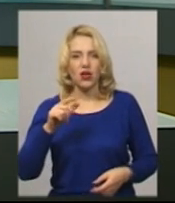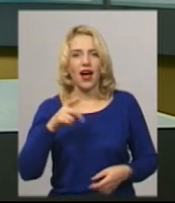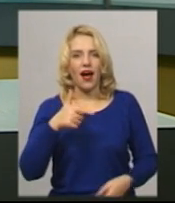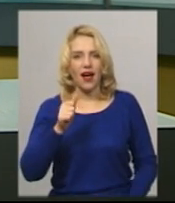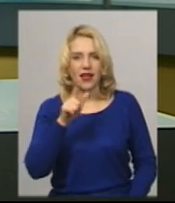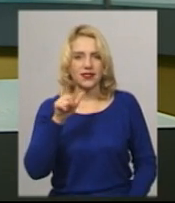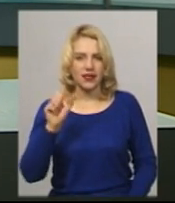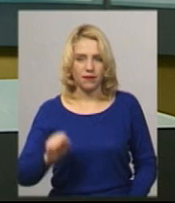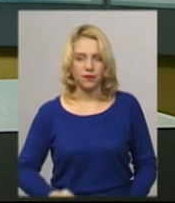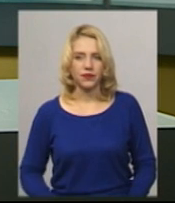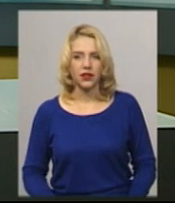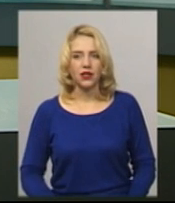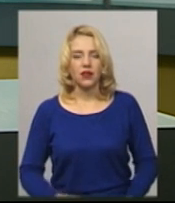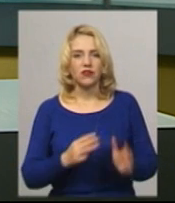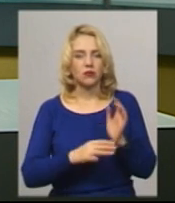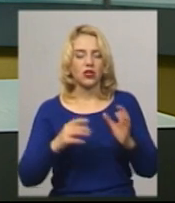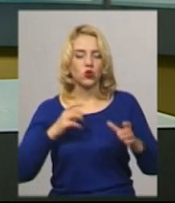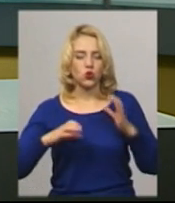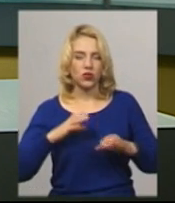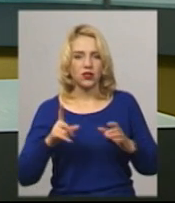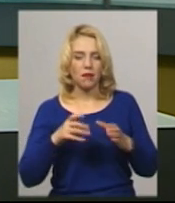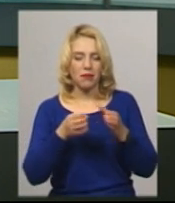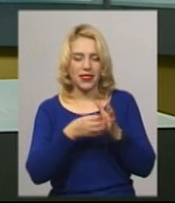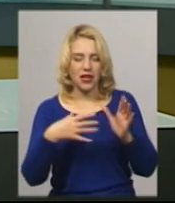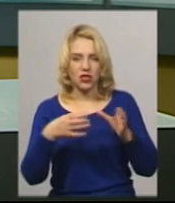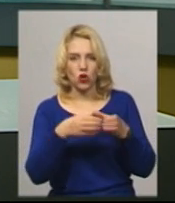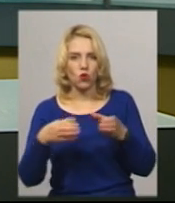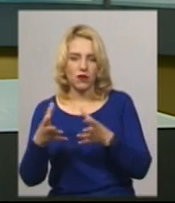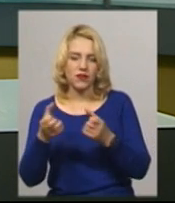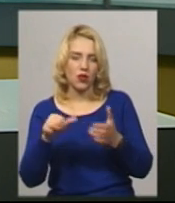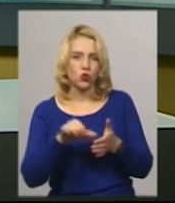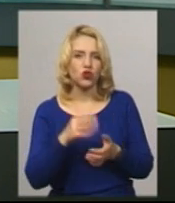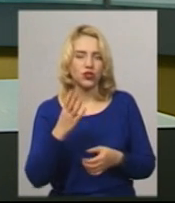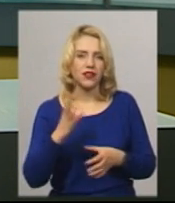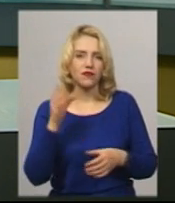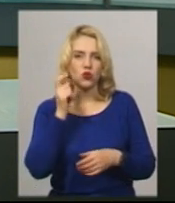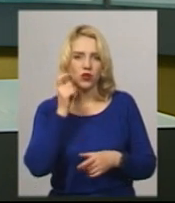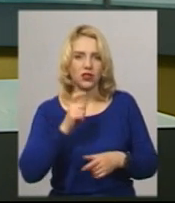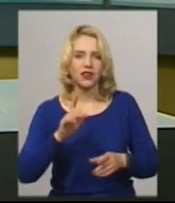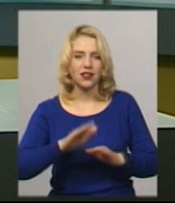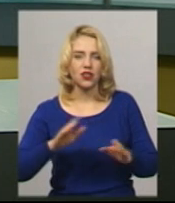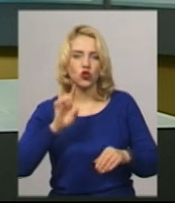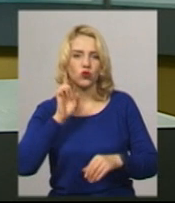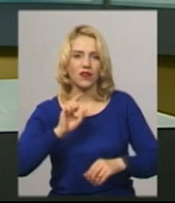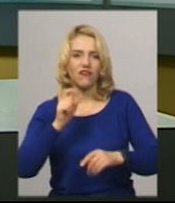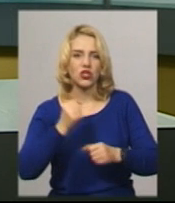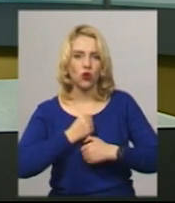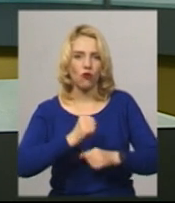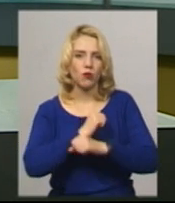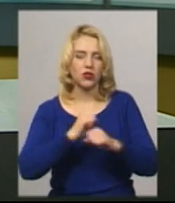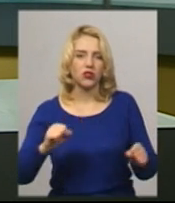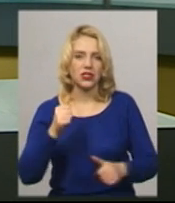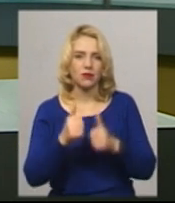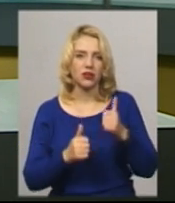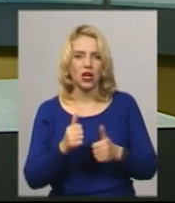80 студентів, що склало 15 команд, взяли участь у 4-х всеукраїнських дитячо-юнацьких військово-патріотичних змаганнях